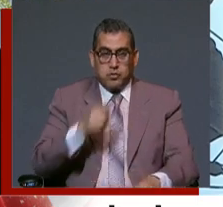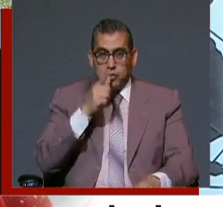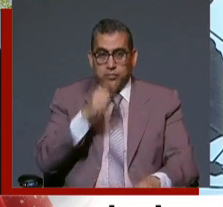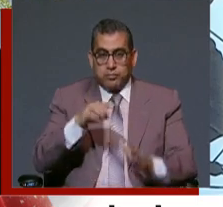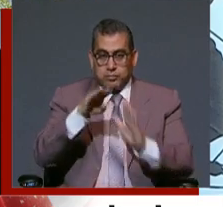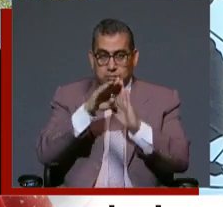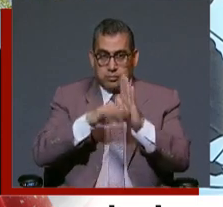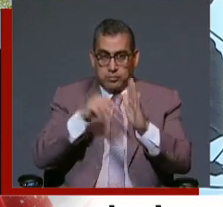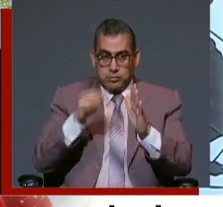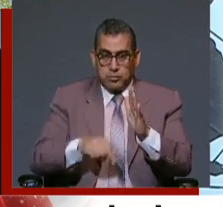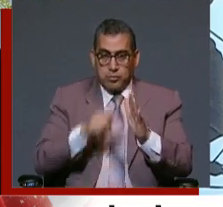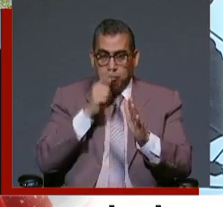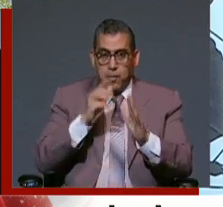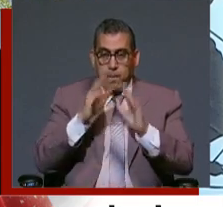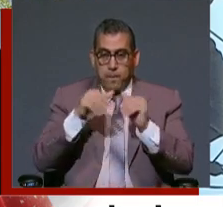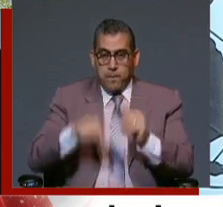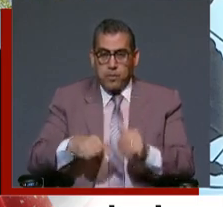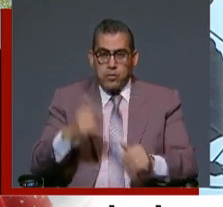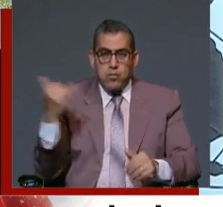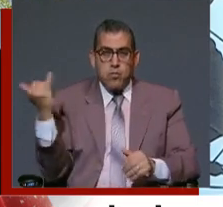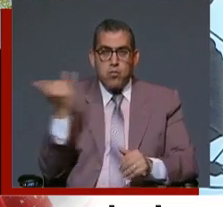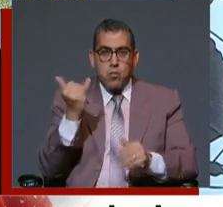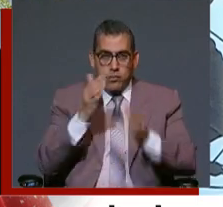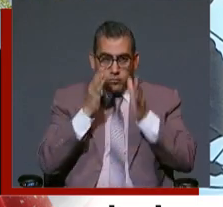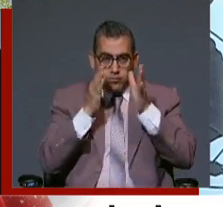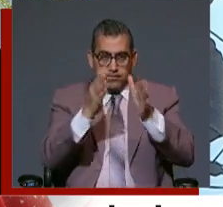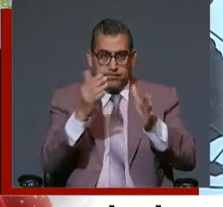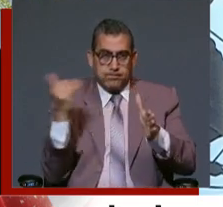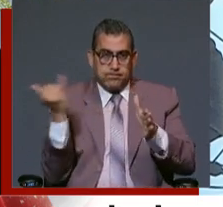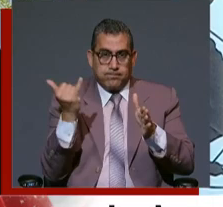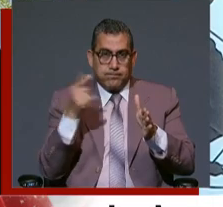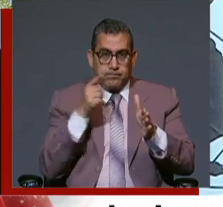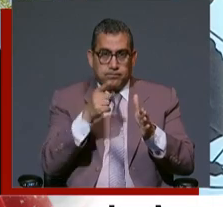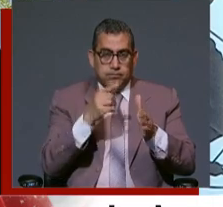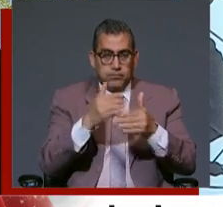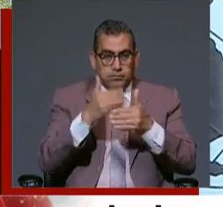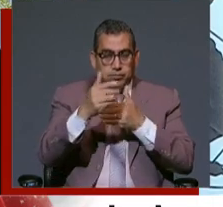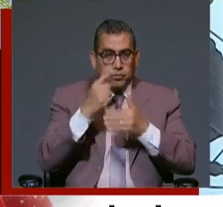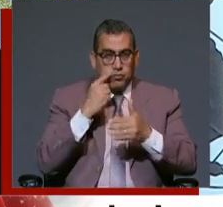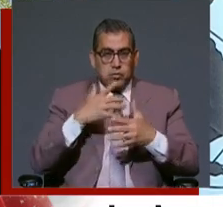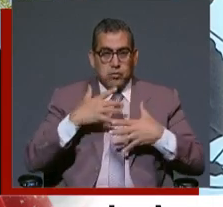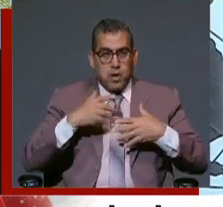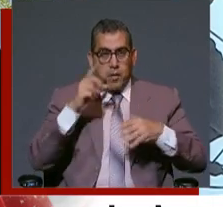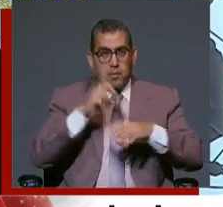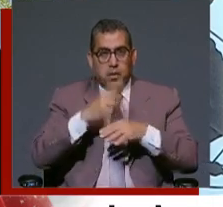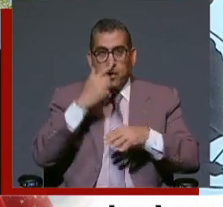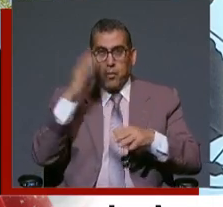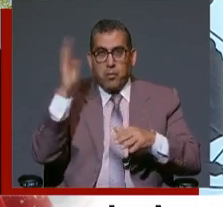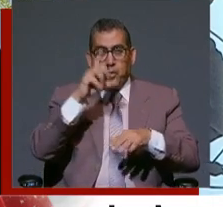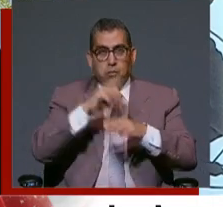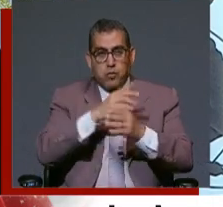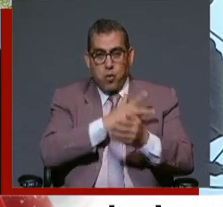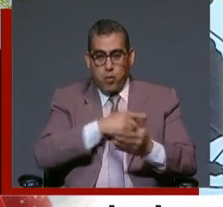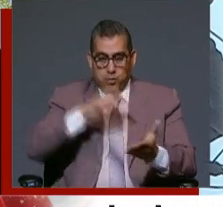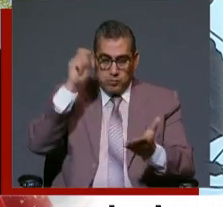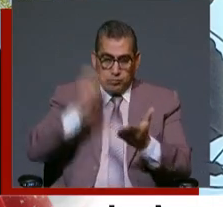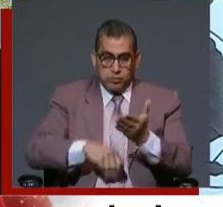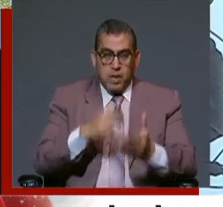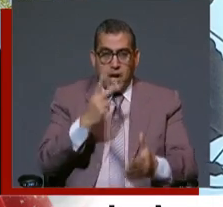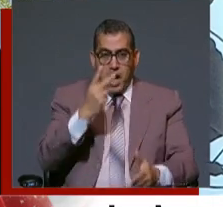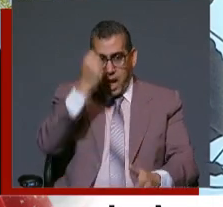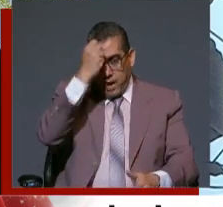الإطار تولي مصر اهتماماً بالغاً بالبعد البيئي، حيث أصدرت الحكومة المصرية عام